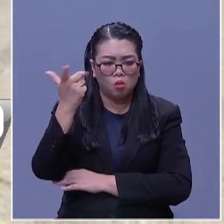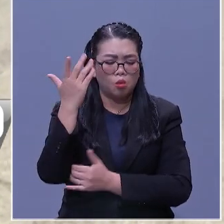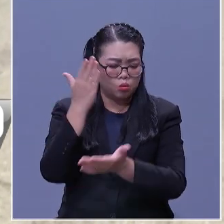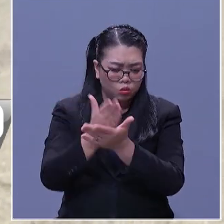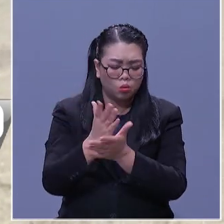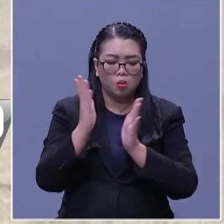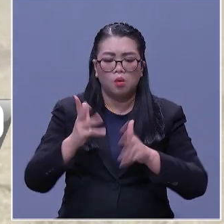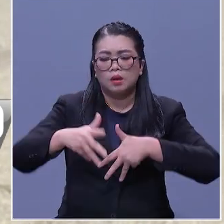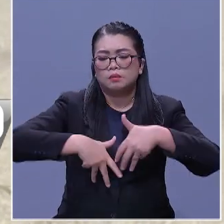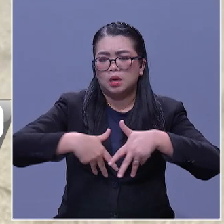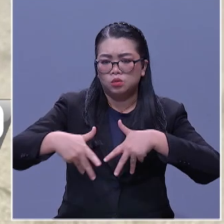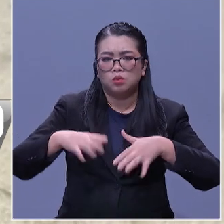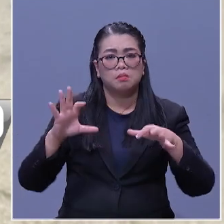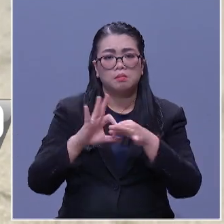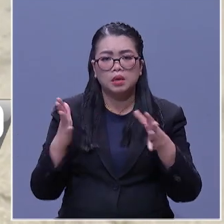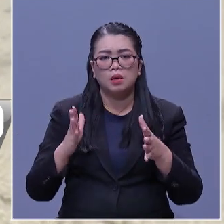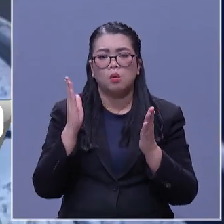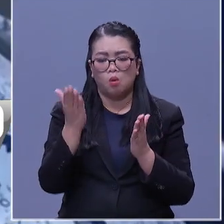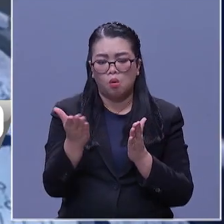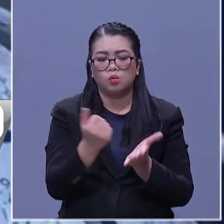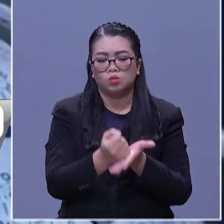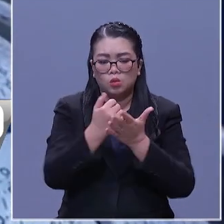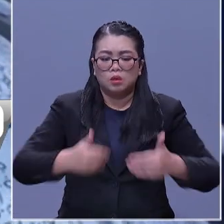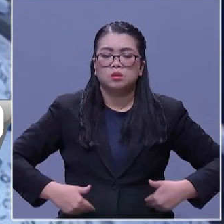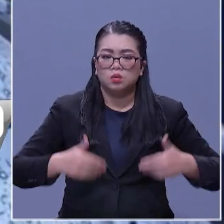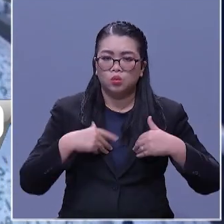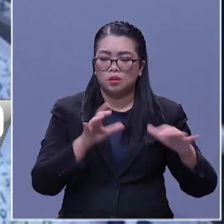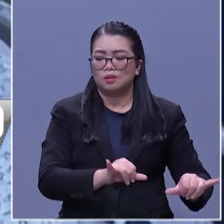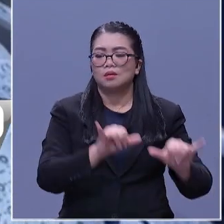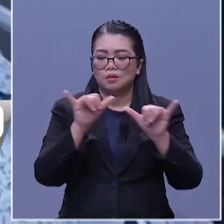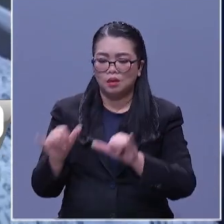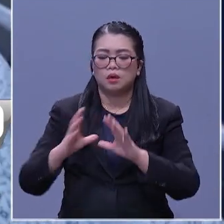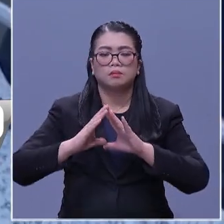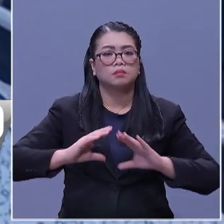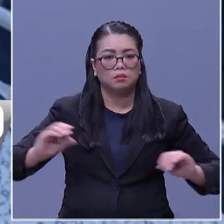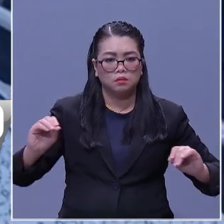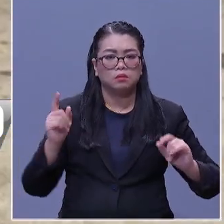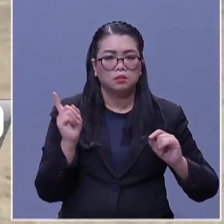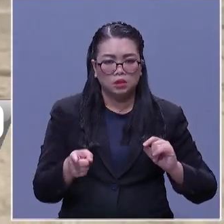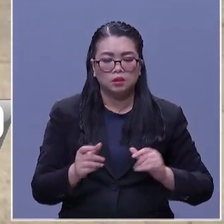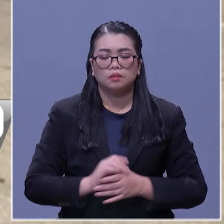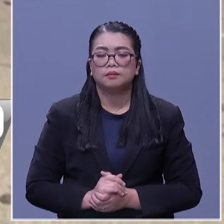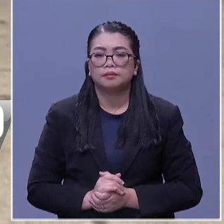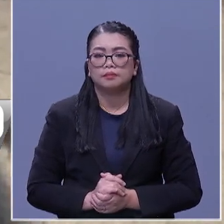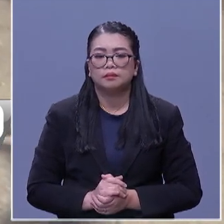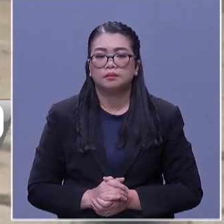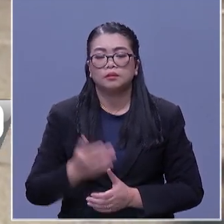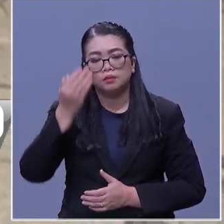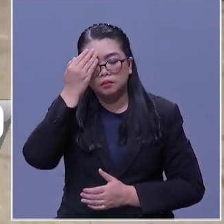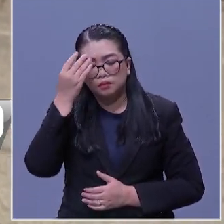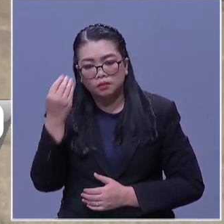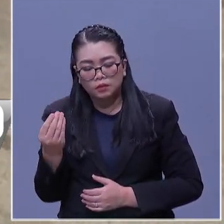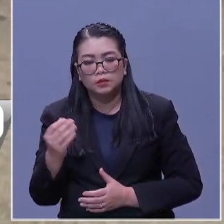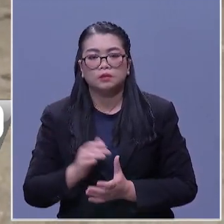ทั้งรัฐบาลไทยสนับสนุนการเจรจาสู่ทางออกร่วมกันที่สันติอย่างจริงใจและสร้างสรรค์ระหว่างอิสราเอลกับ